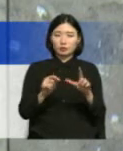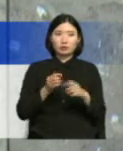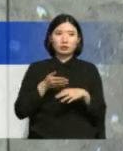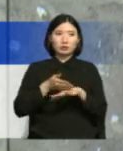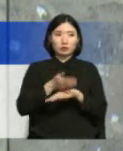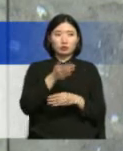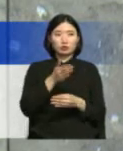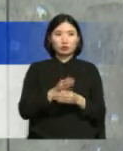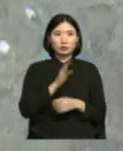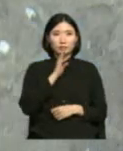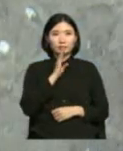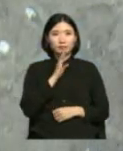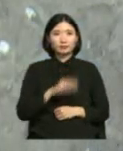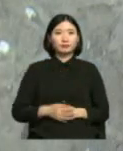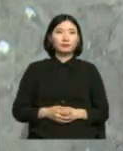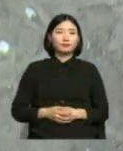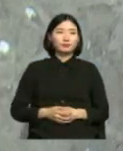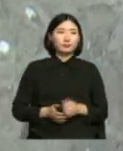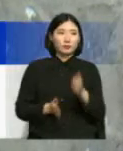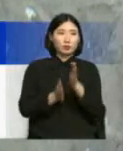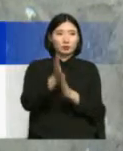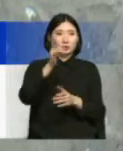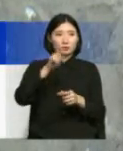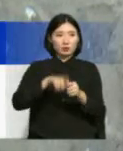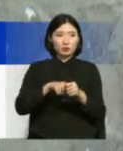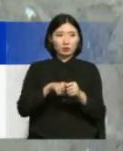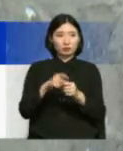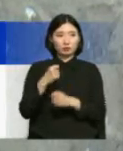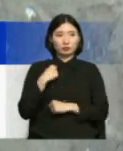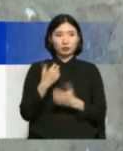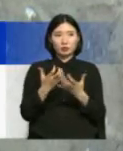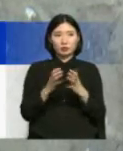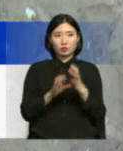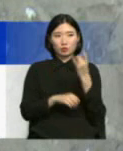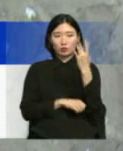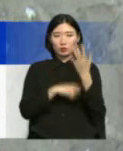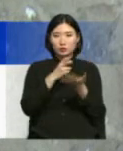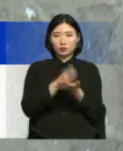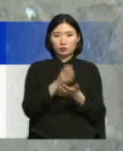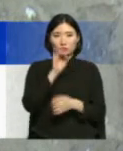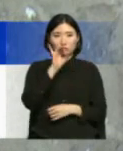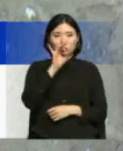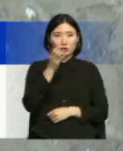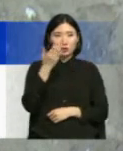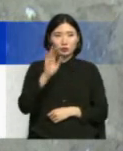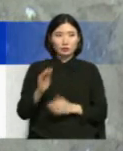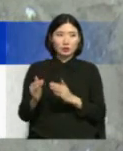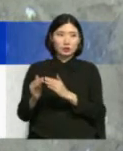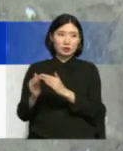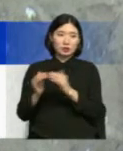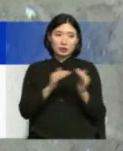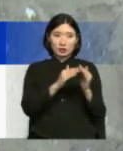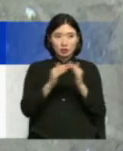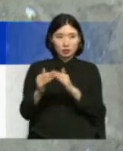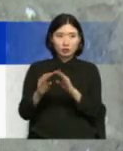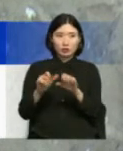지연되고 있는 것이 사실입니다. 도심형 부대는 뭐 원칙적으로 불가하지만 이전 부지는 뭐 검토를